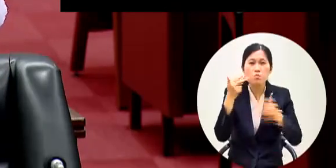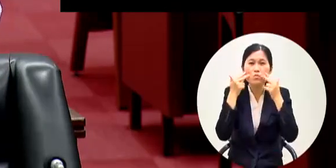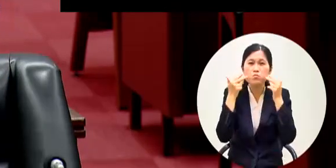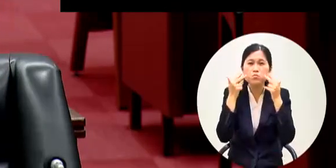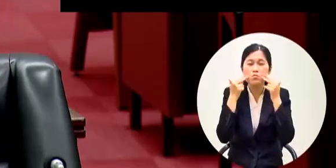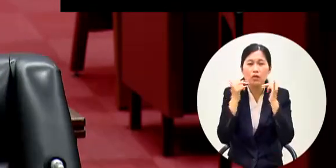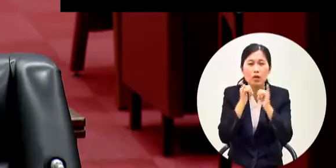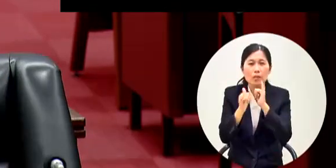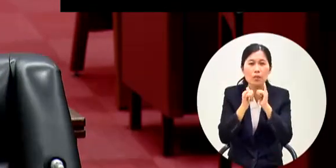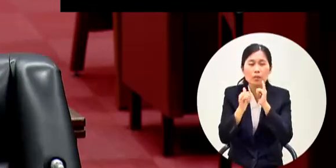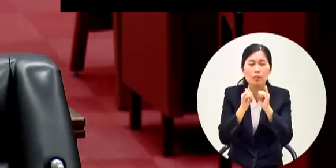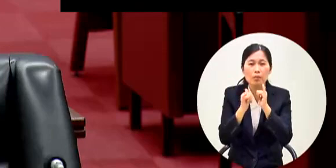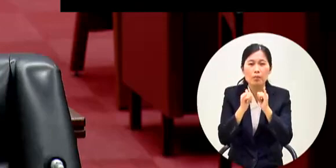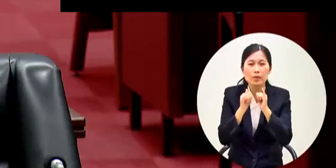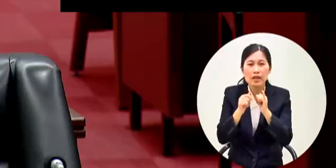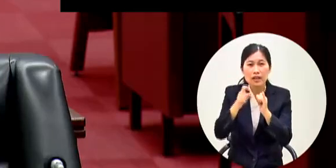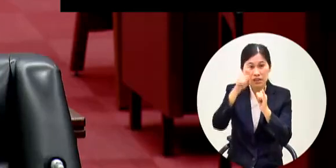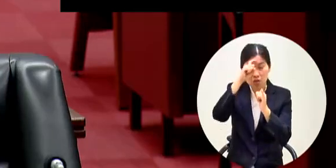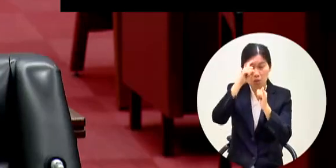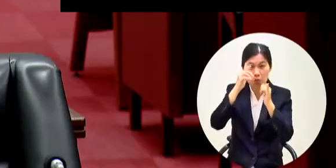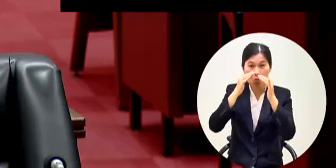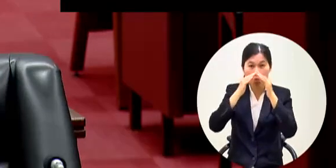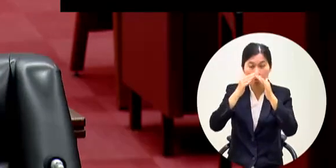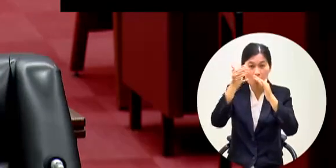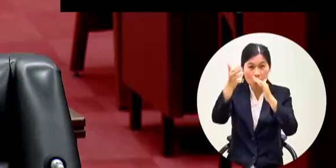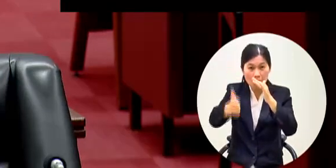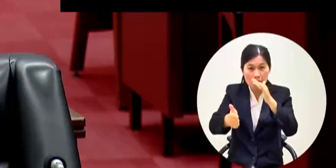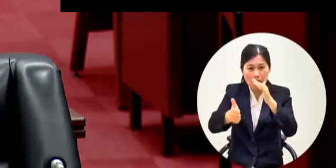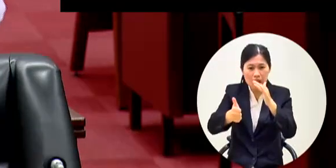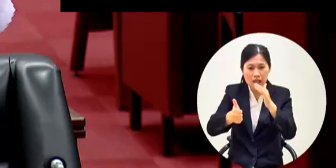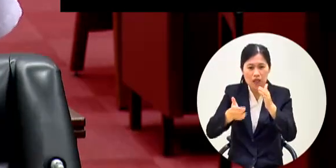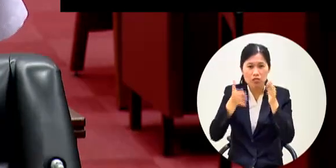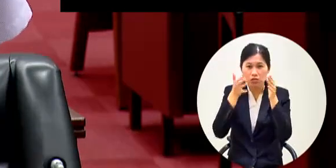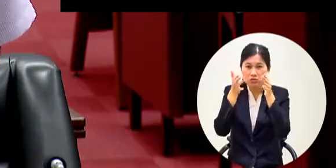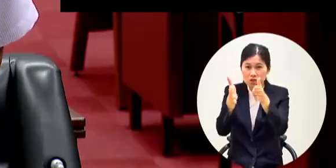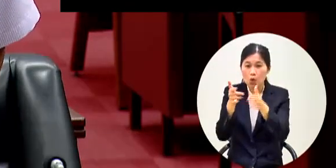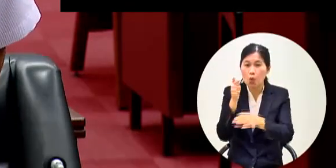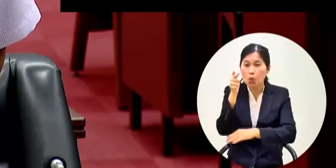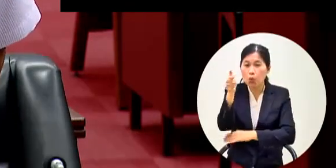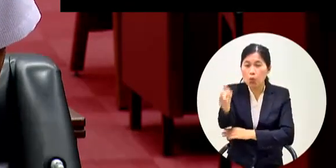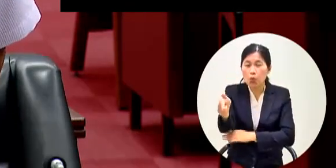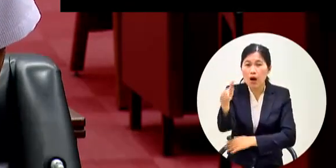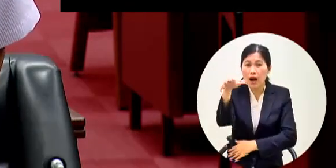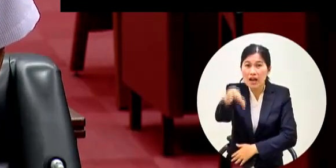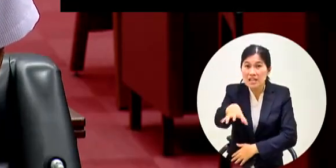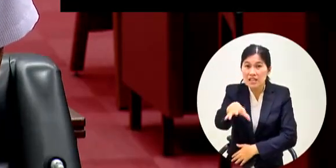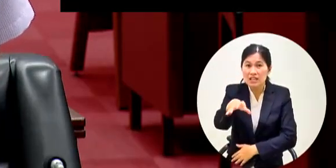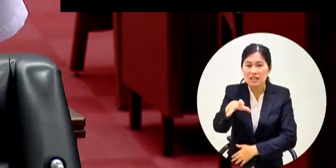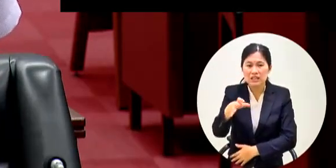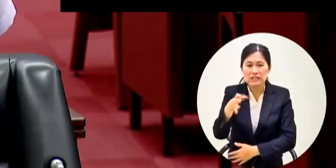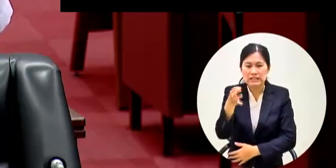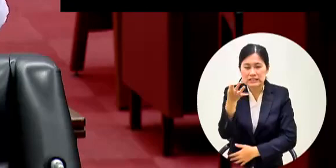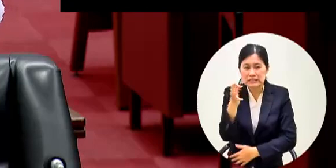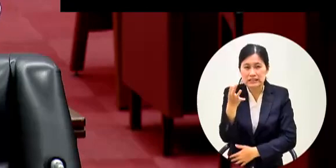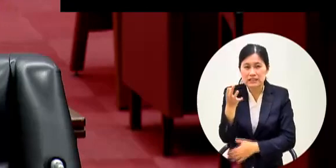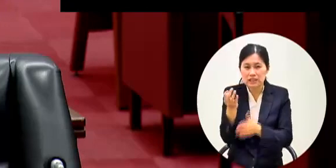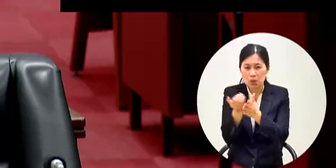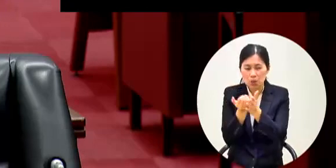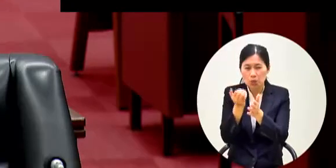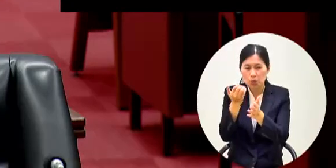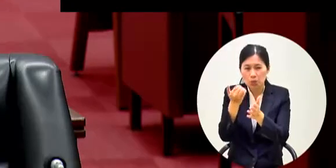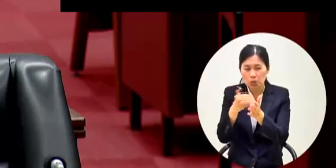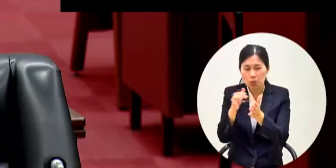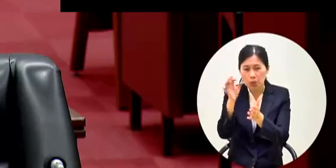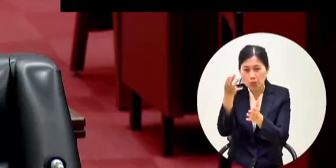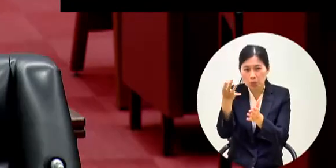住民的同胞，希望市长针对偏乡的这个经